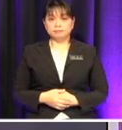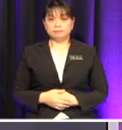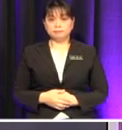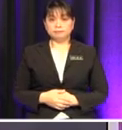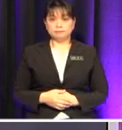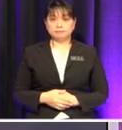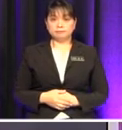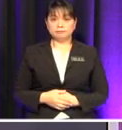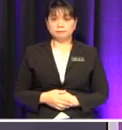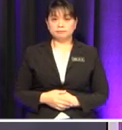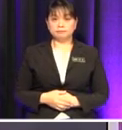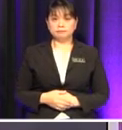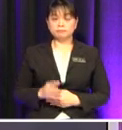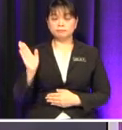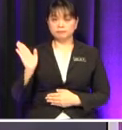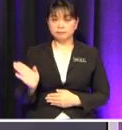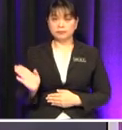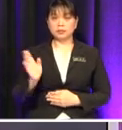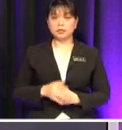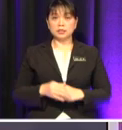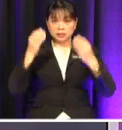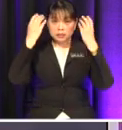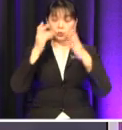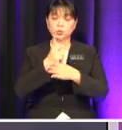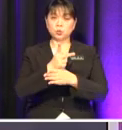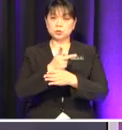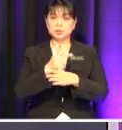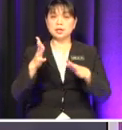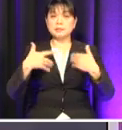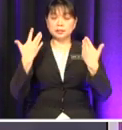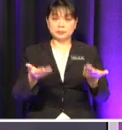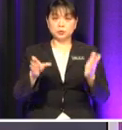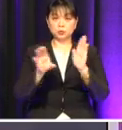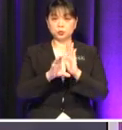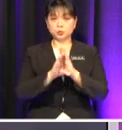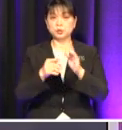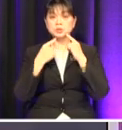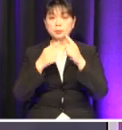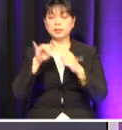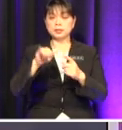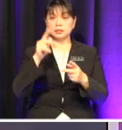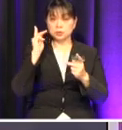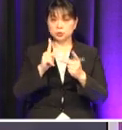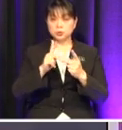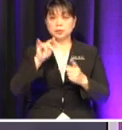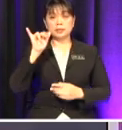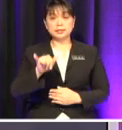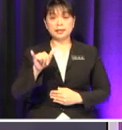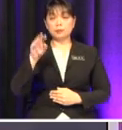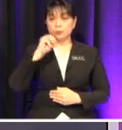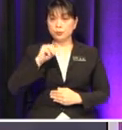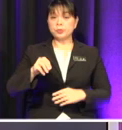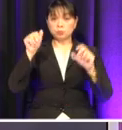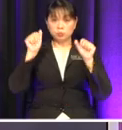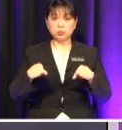jadi kita tengok ini saya konsikan nah ini bagaimana contoh jawaban yang sesuai yang calon boleh buat